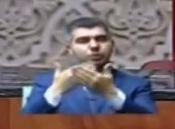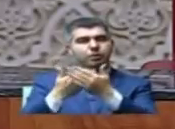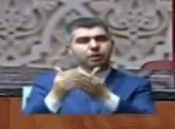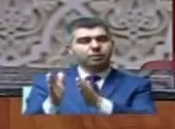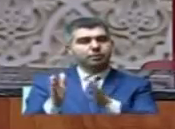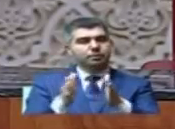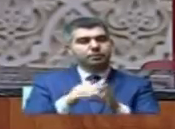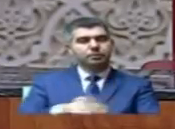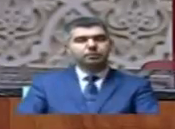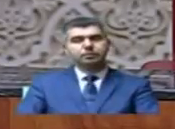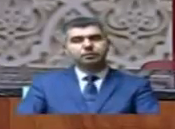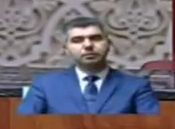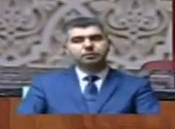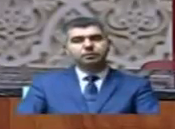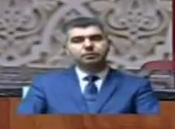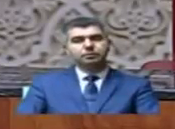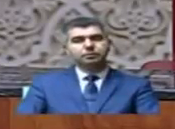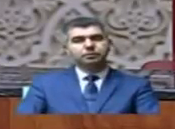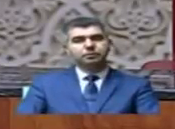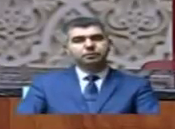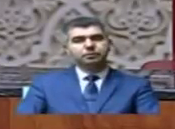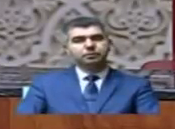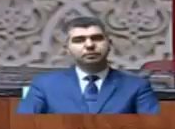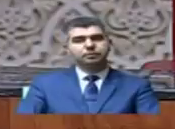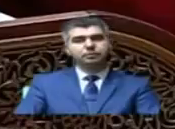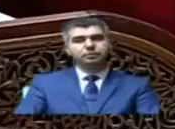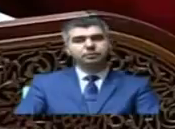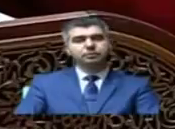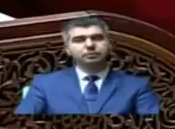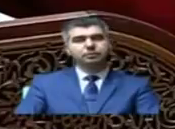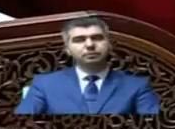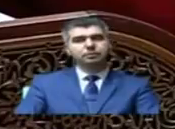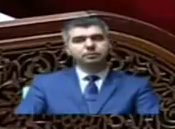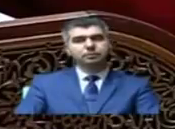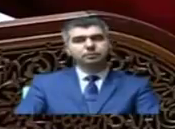المستشارة المحترمة. سيد الوزير كيف تعقل.